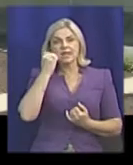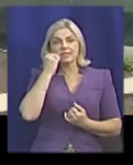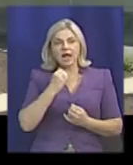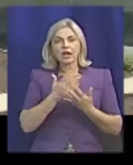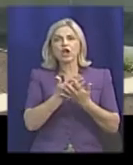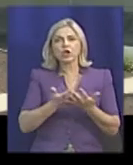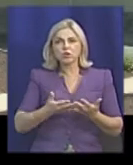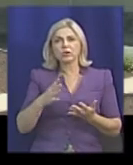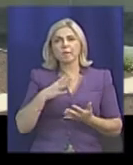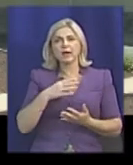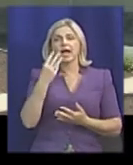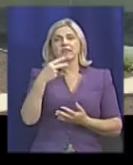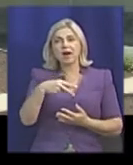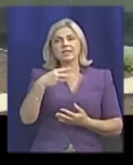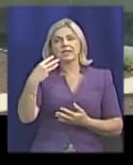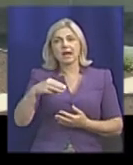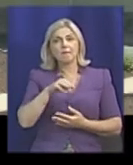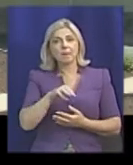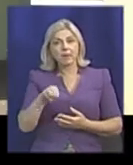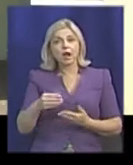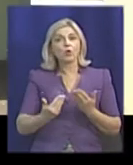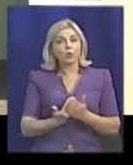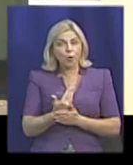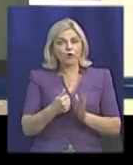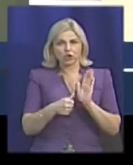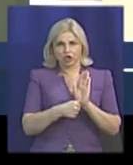від 20 до 30 мм, нові – 6.